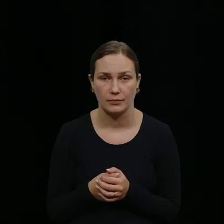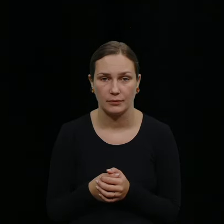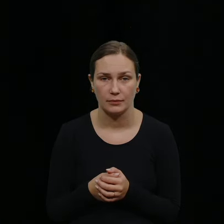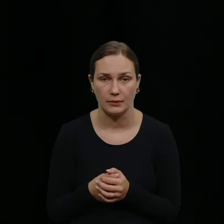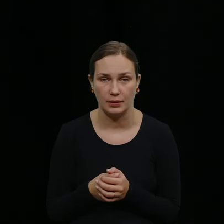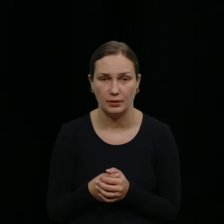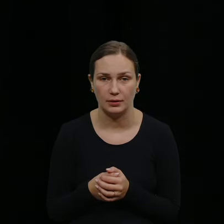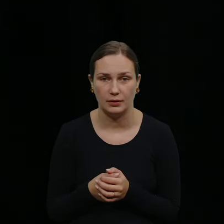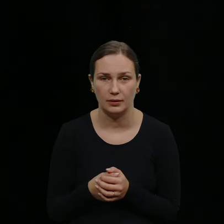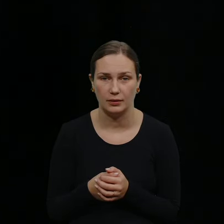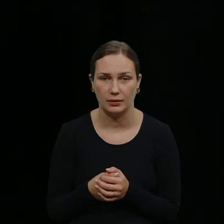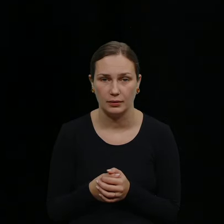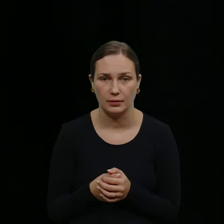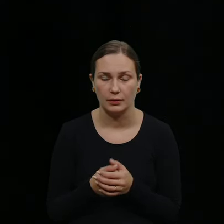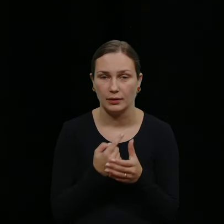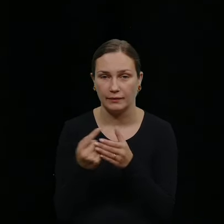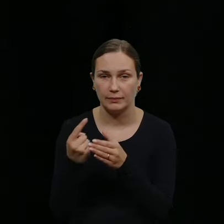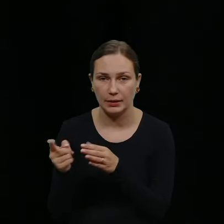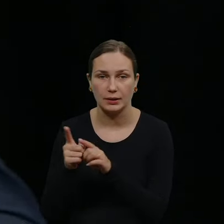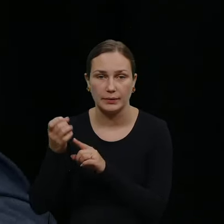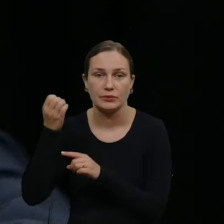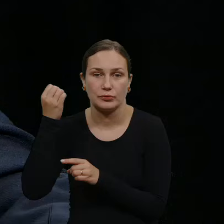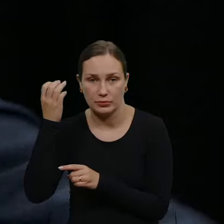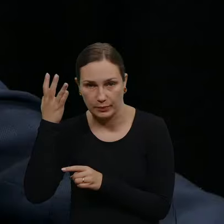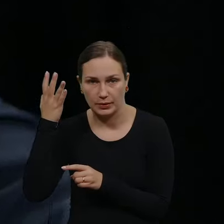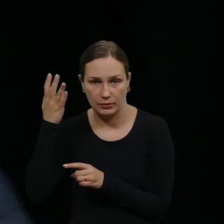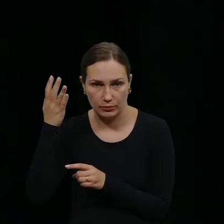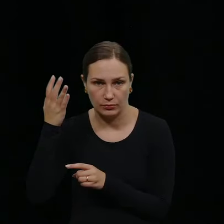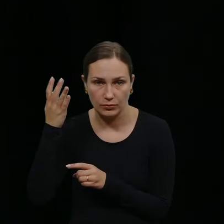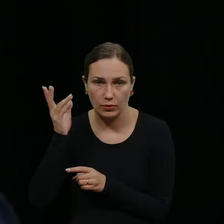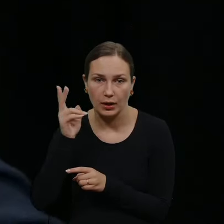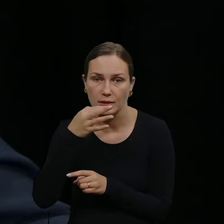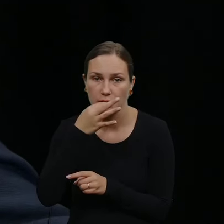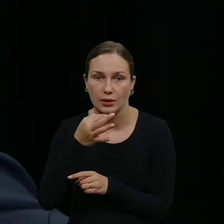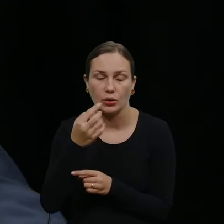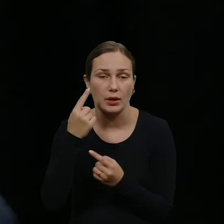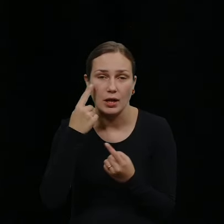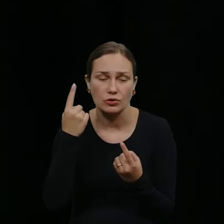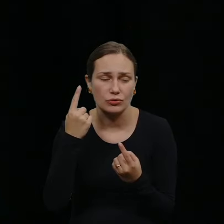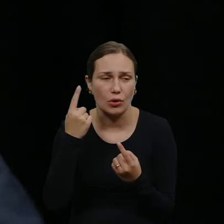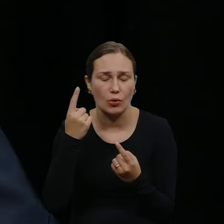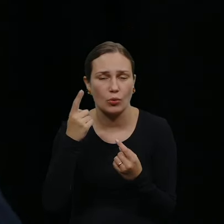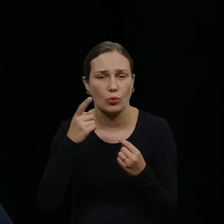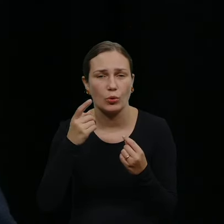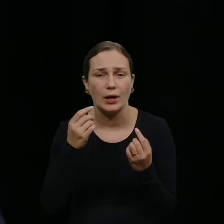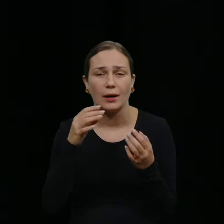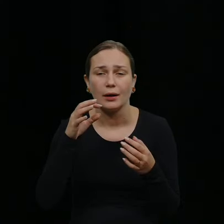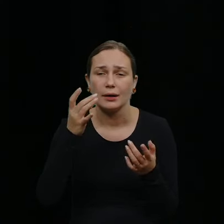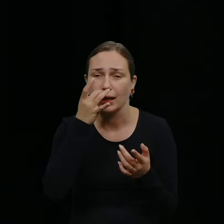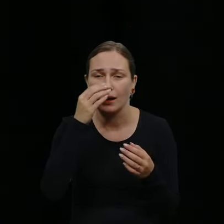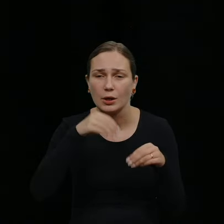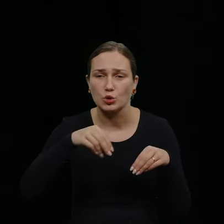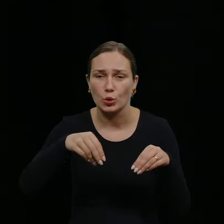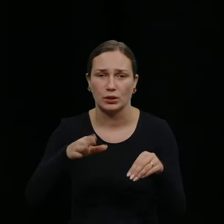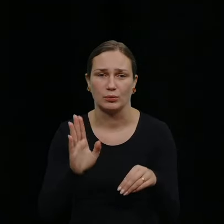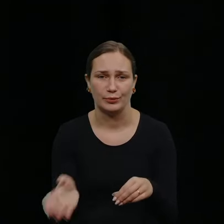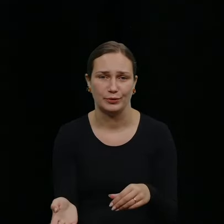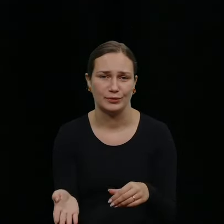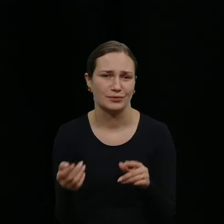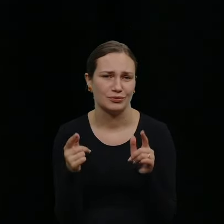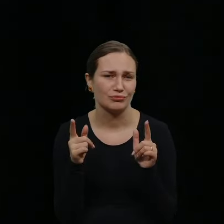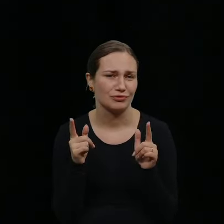ir tuos vienmandatininkus suprantu, kurie sako, kad aš ten, nežinau, asfaltuosiu, sodinsiu gėlės ar kažką. Tai, nu, iš tikrųjų,